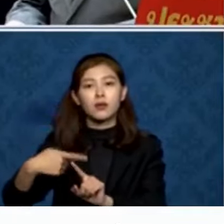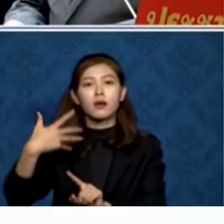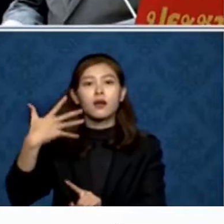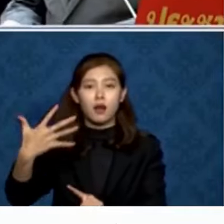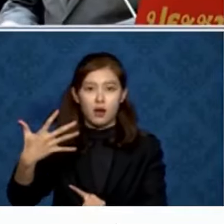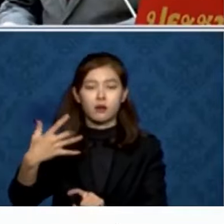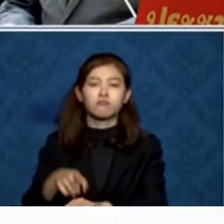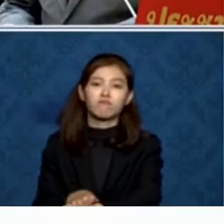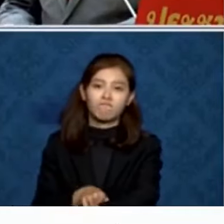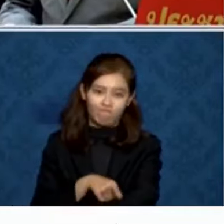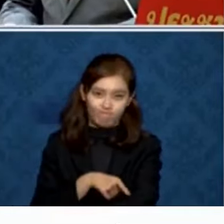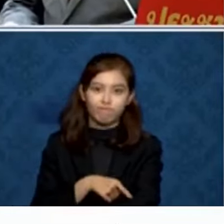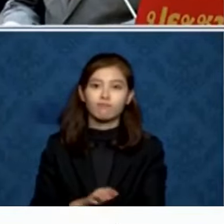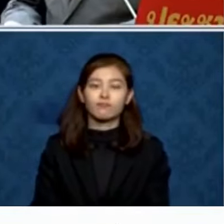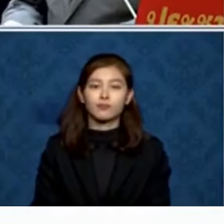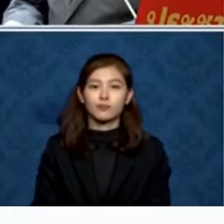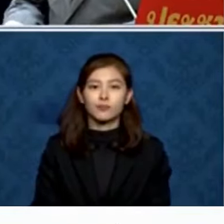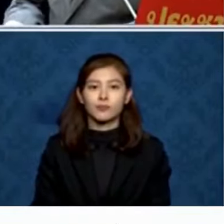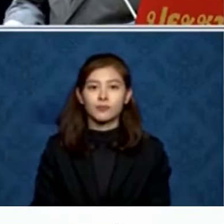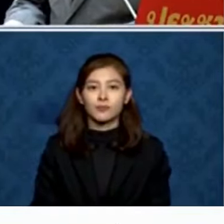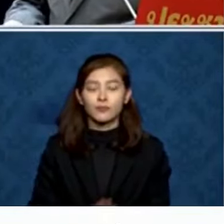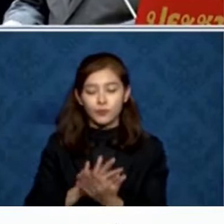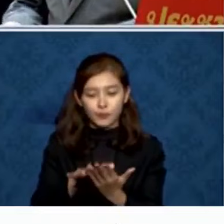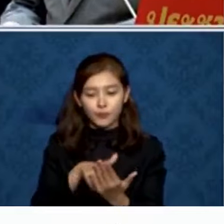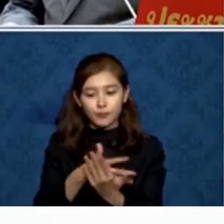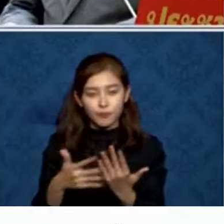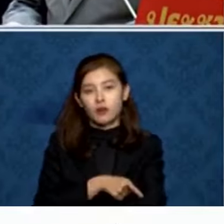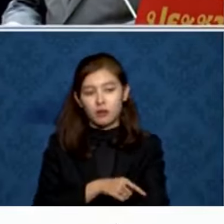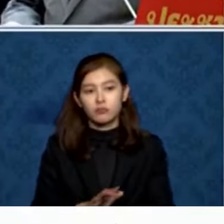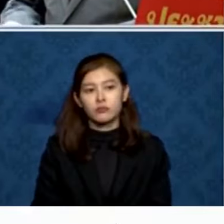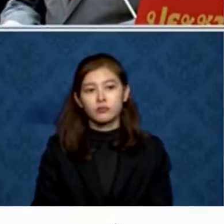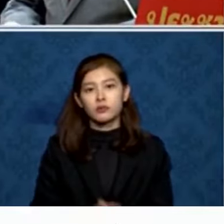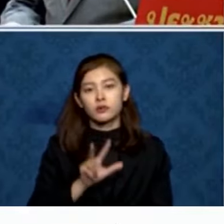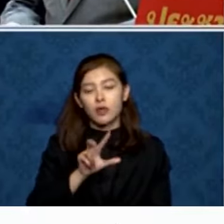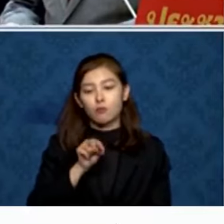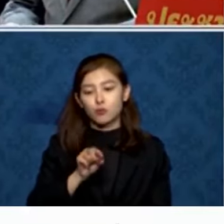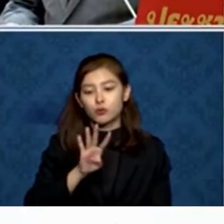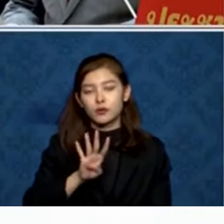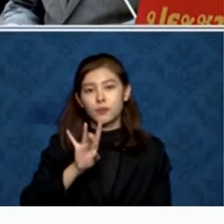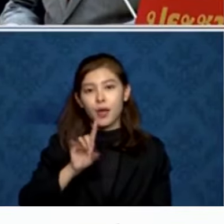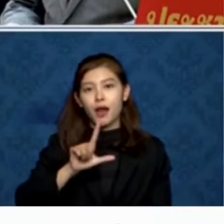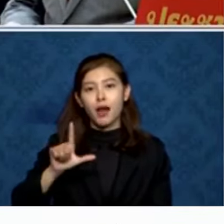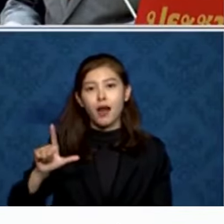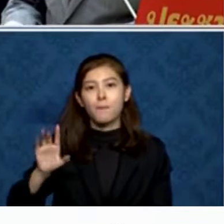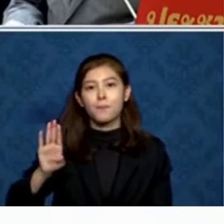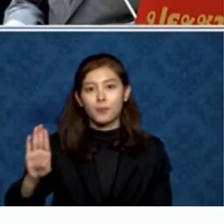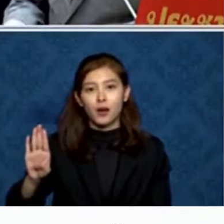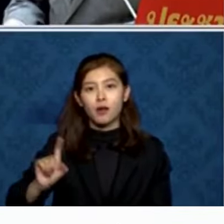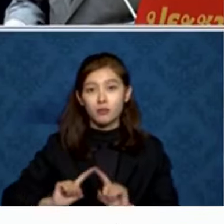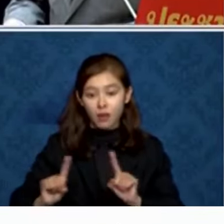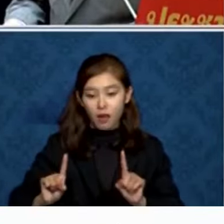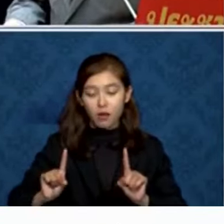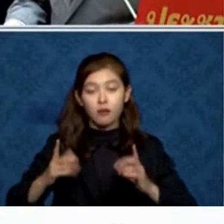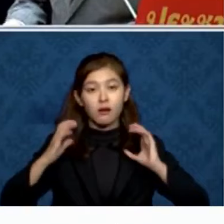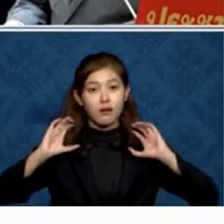ส่งผลให้งบประมาณฉบับนี้กลายเป็นงบประมาณฉบับเป็ดง่อยรัฐบาลมีเวลาใช้เงินแค่ 5เดือน